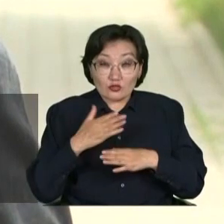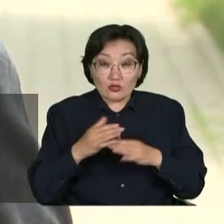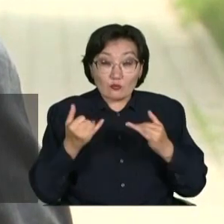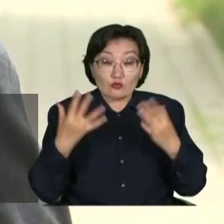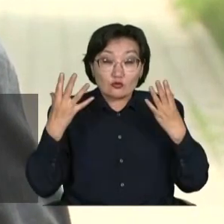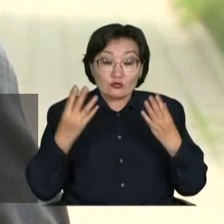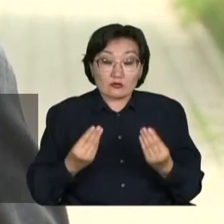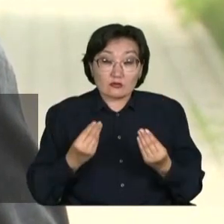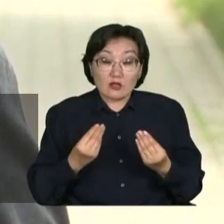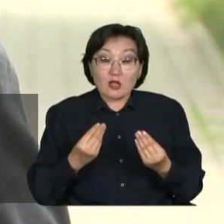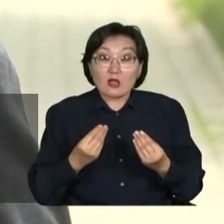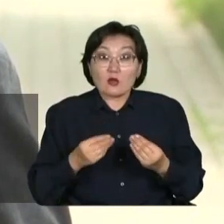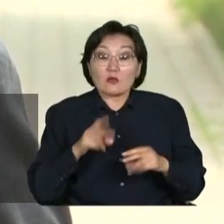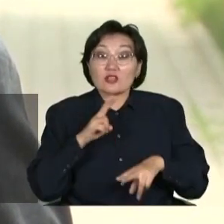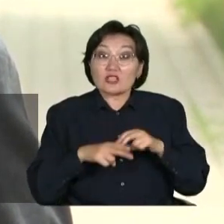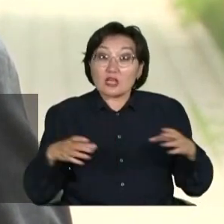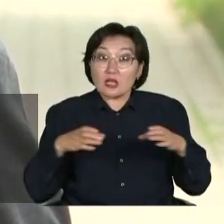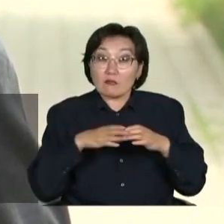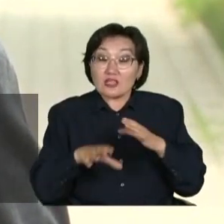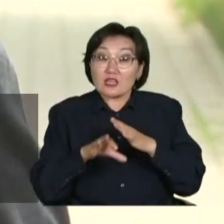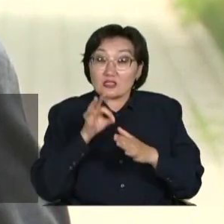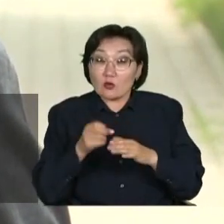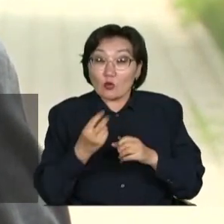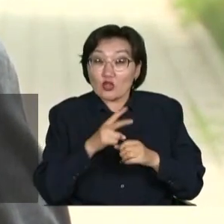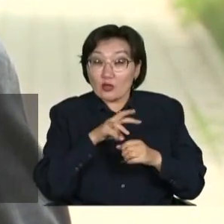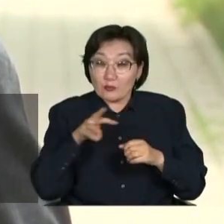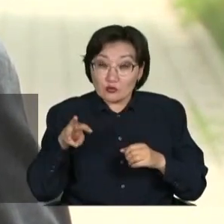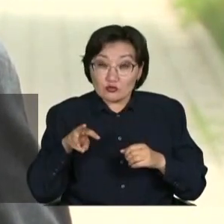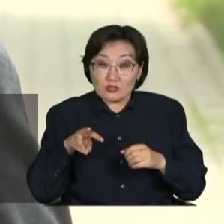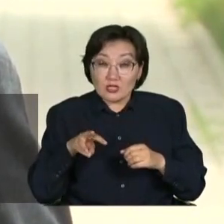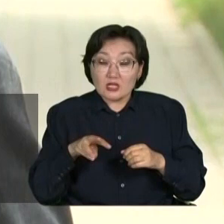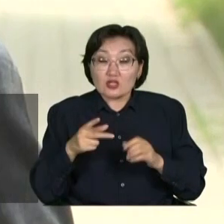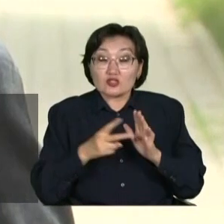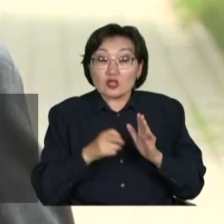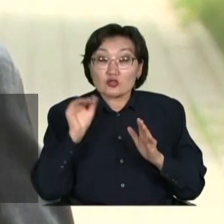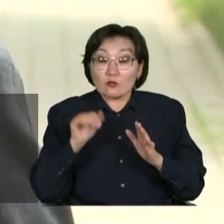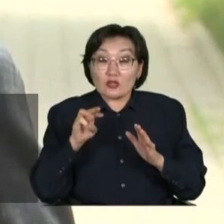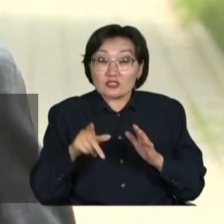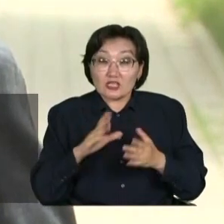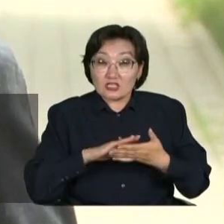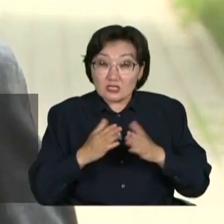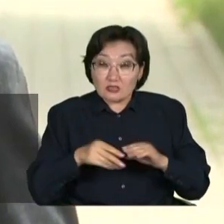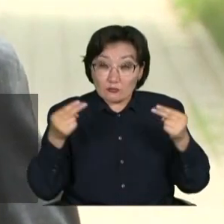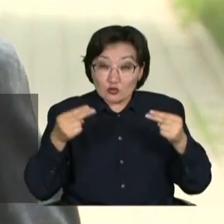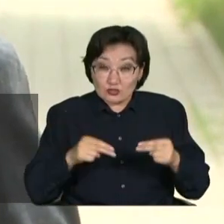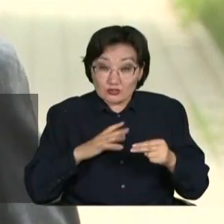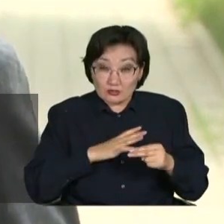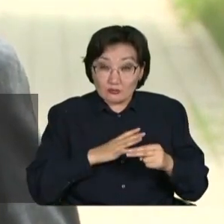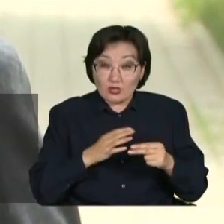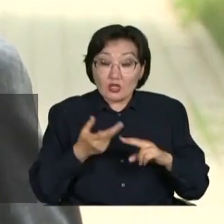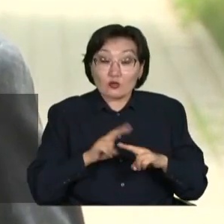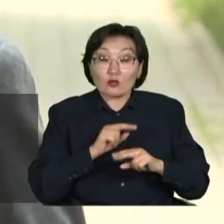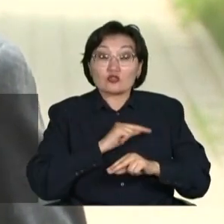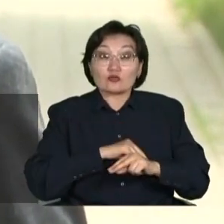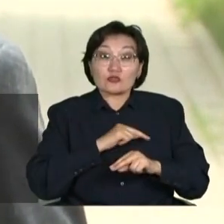Бүгінде мына мердігер анықталып 12 миллион 700 мың теңгеге келісім шартқа жасалды. Енді бұл